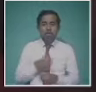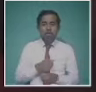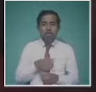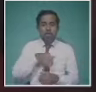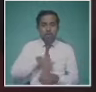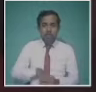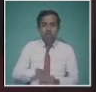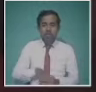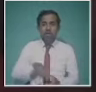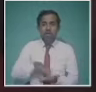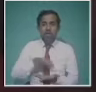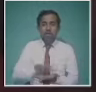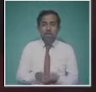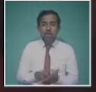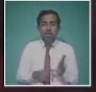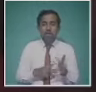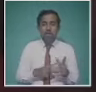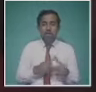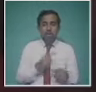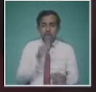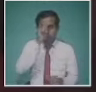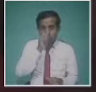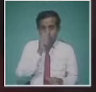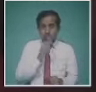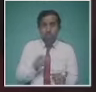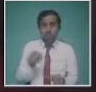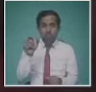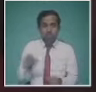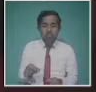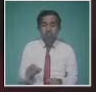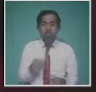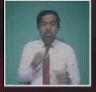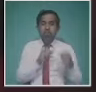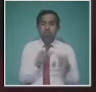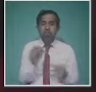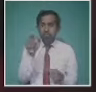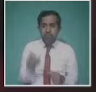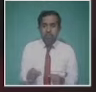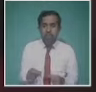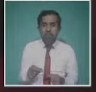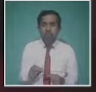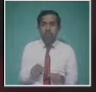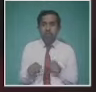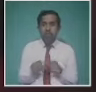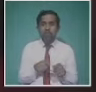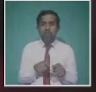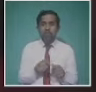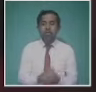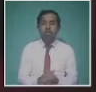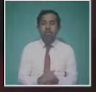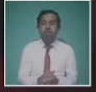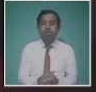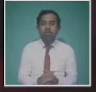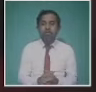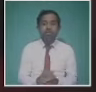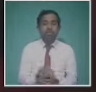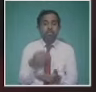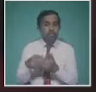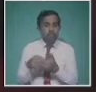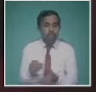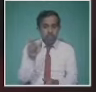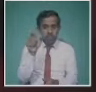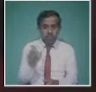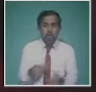යටතේ අනිවාර්යයෙන් මේ බදු හොරුන්ට බදු දැලෙන් රිංගපු අයට බදු වාසිකත්ව අයට ඒ වගේම රාජපක්ෂලාට රැකවරණ දුණු